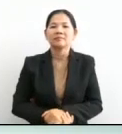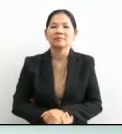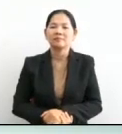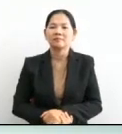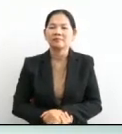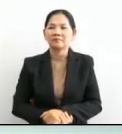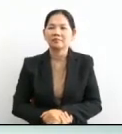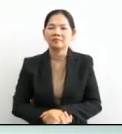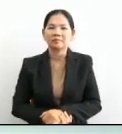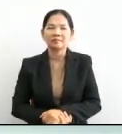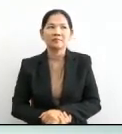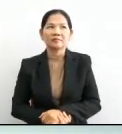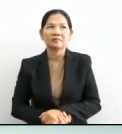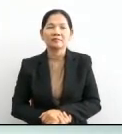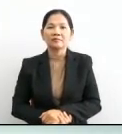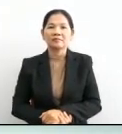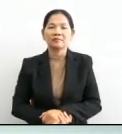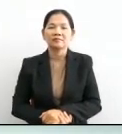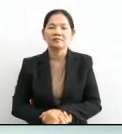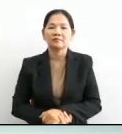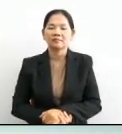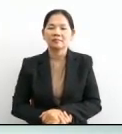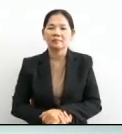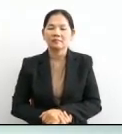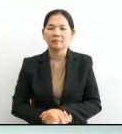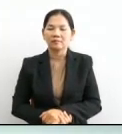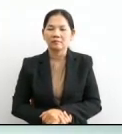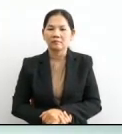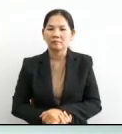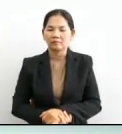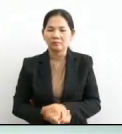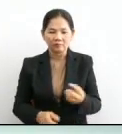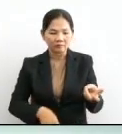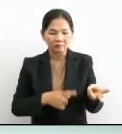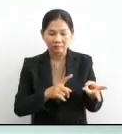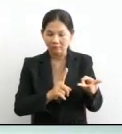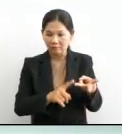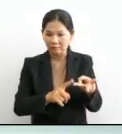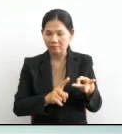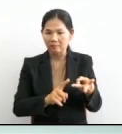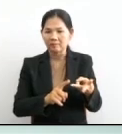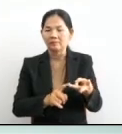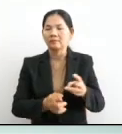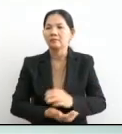chà bằng cá ấy chà con tự xây cháu tự khăn chùm lại tiếp bầy